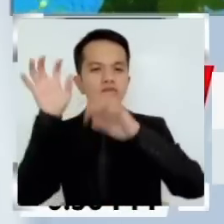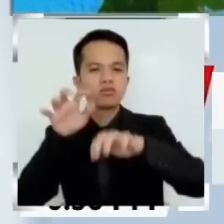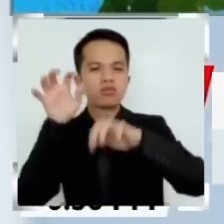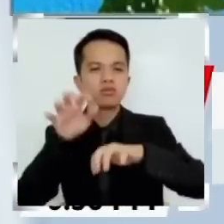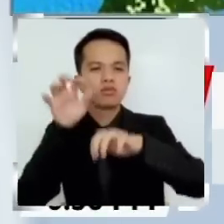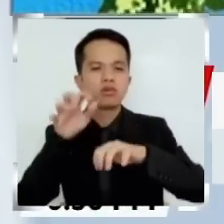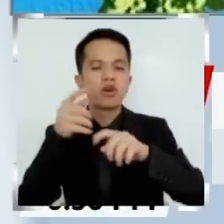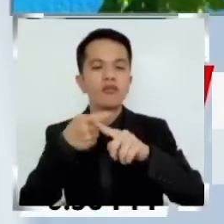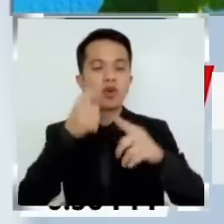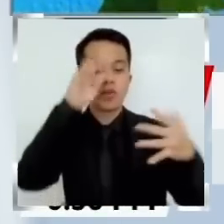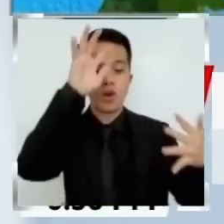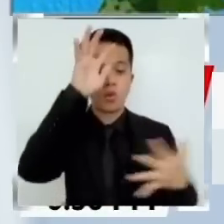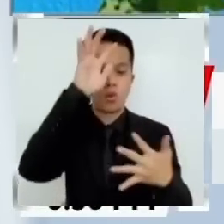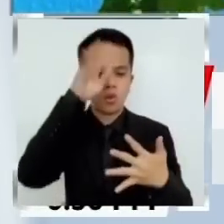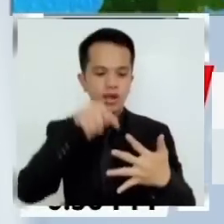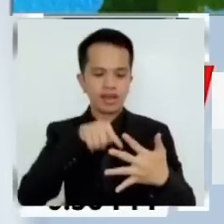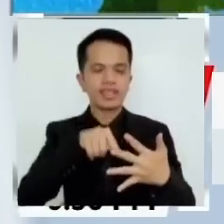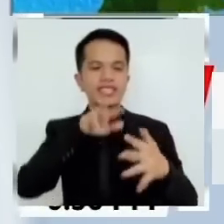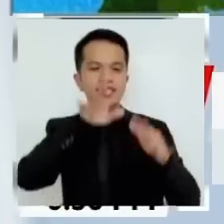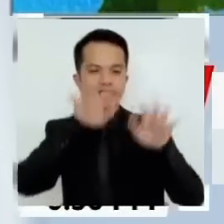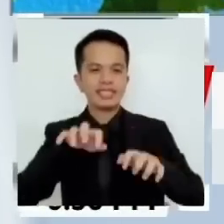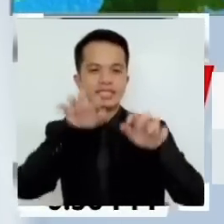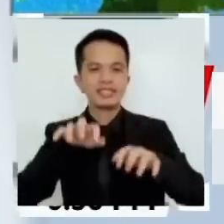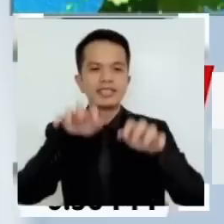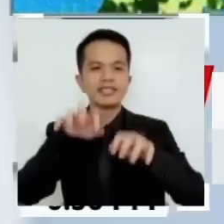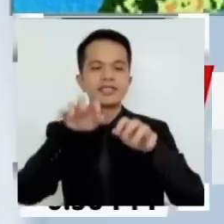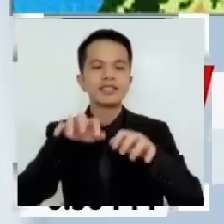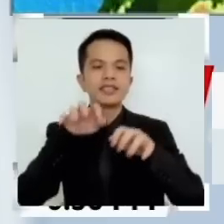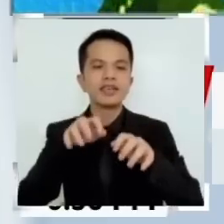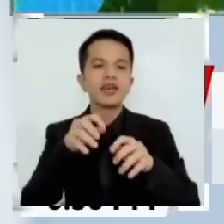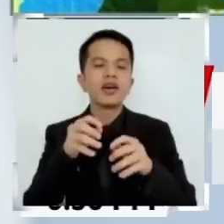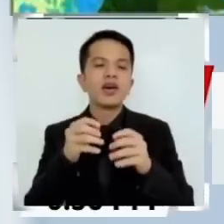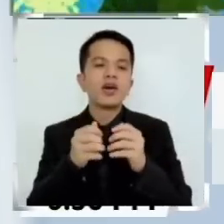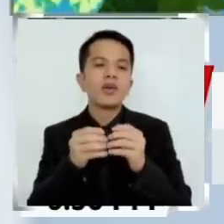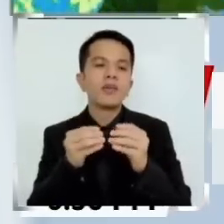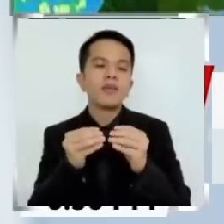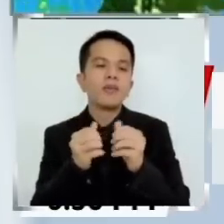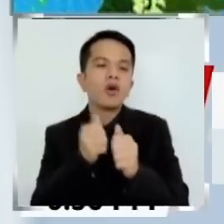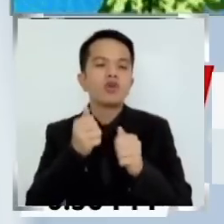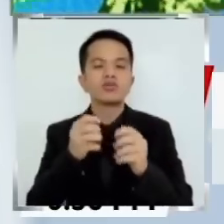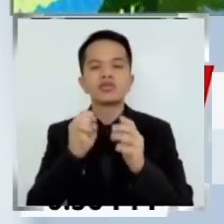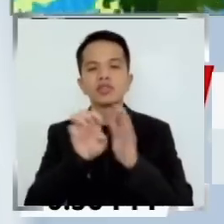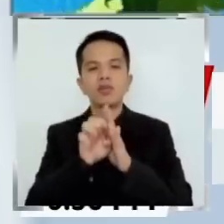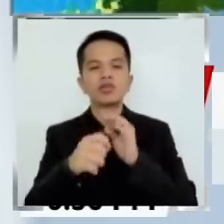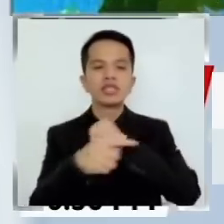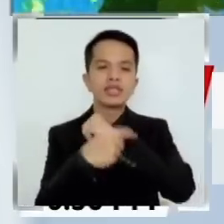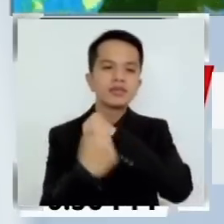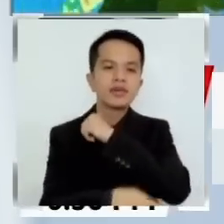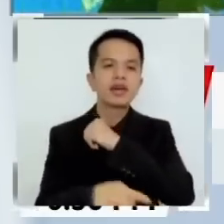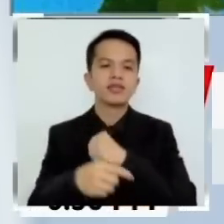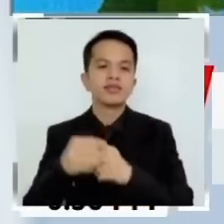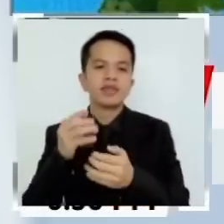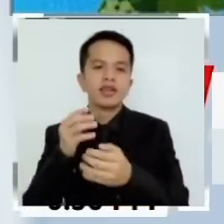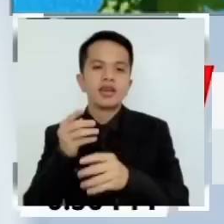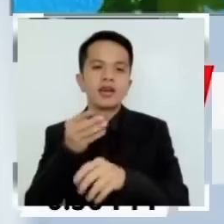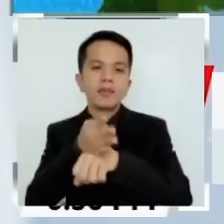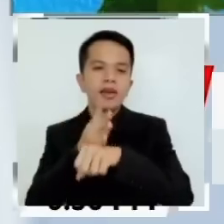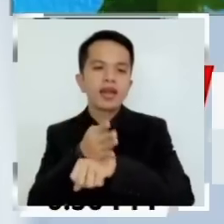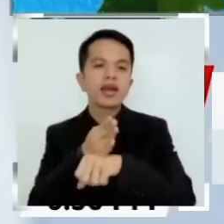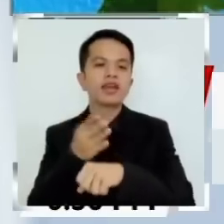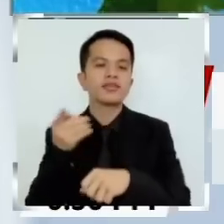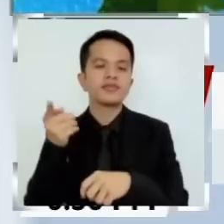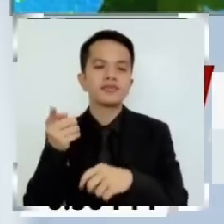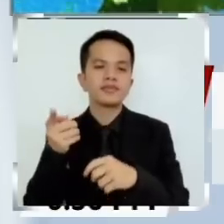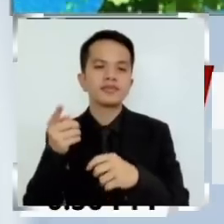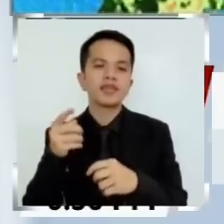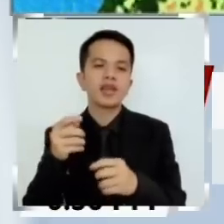or southwest monsoon dito po sa may most of Central Luzon, lalo ni Zambales, Bataan, malaking bahagi ng Calabarzon, Metro Manila, most of Southern